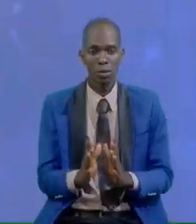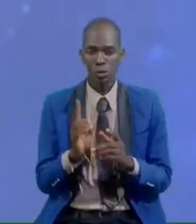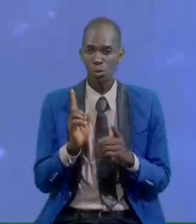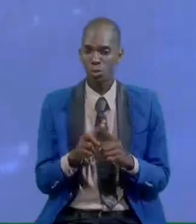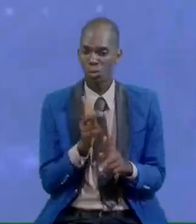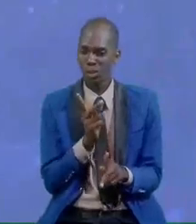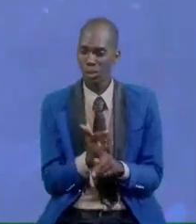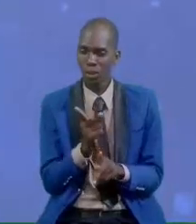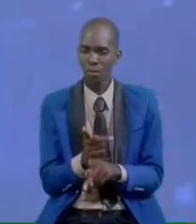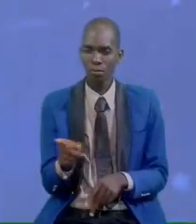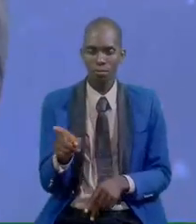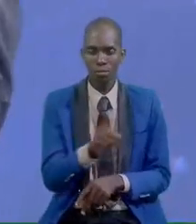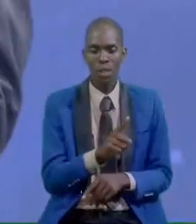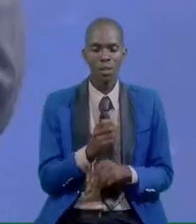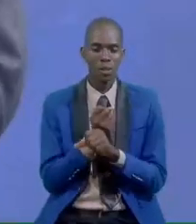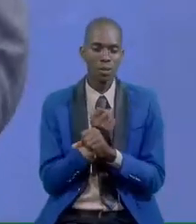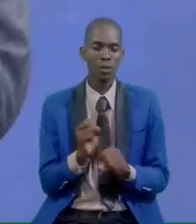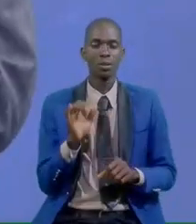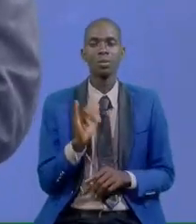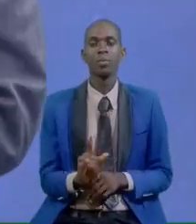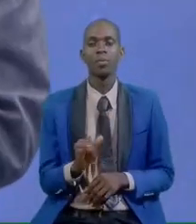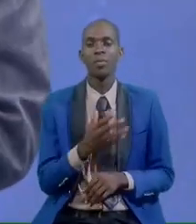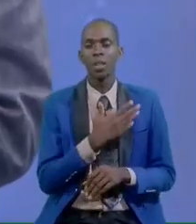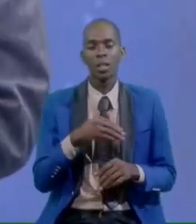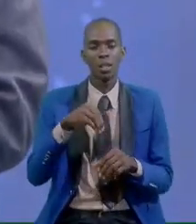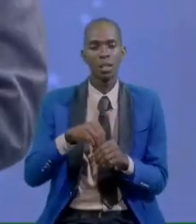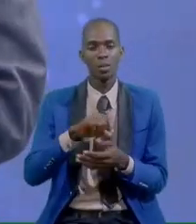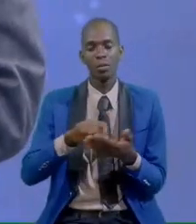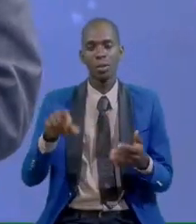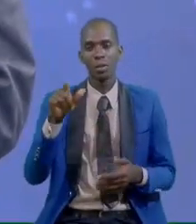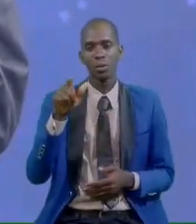de les garder sûrement. Verset